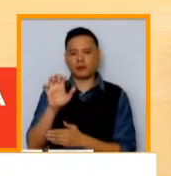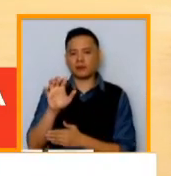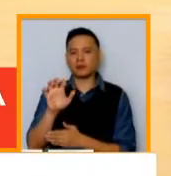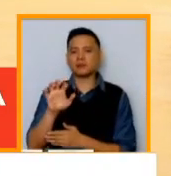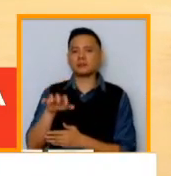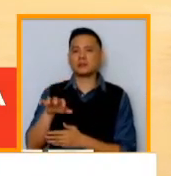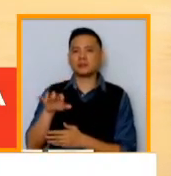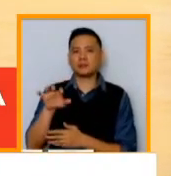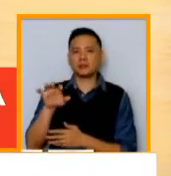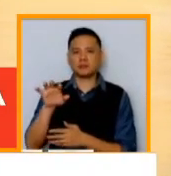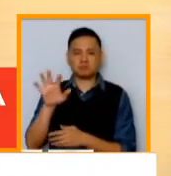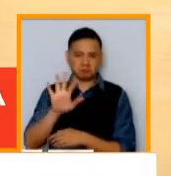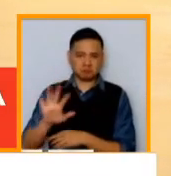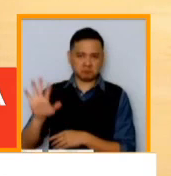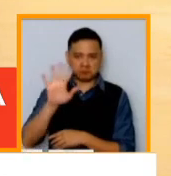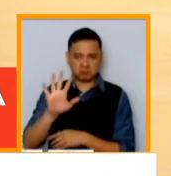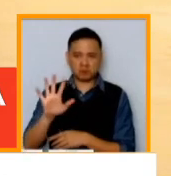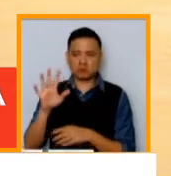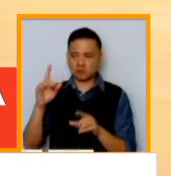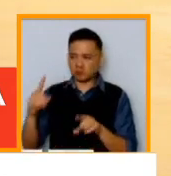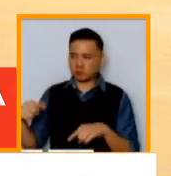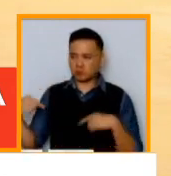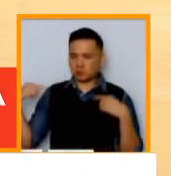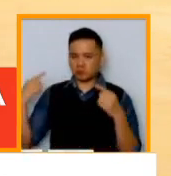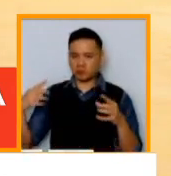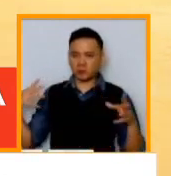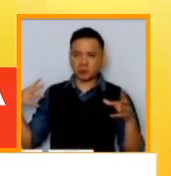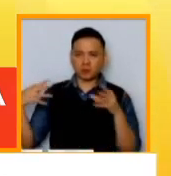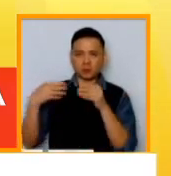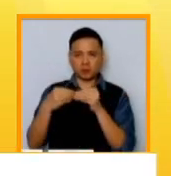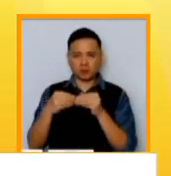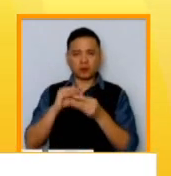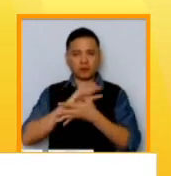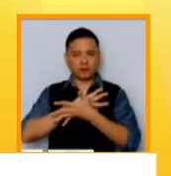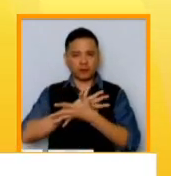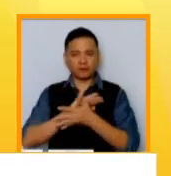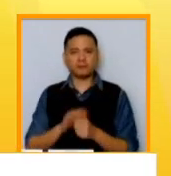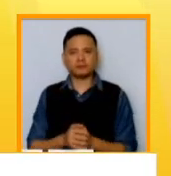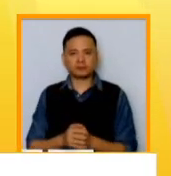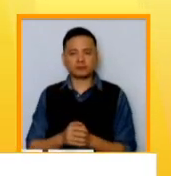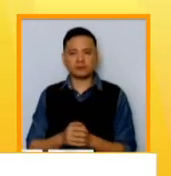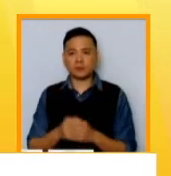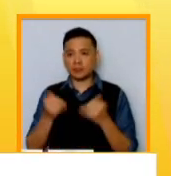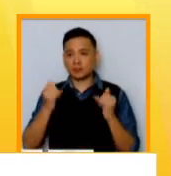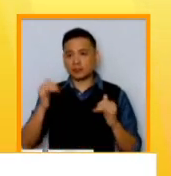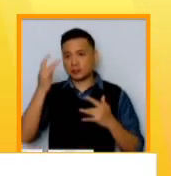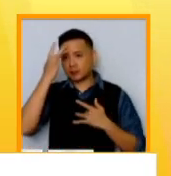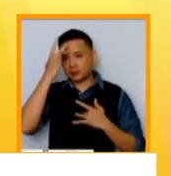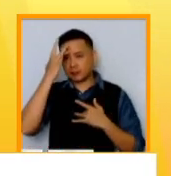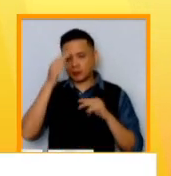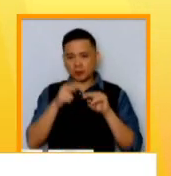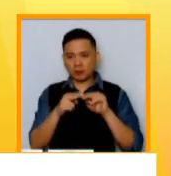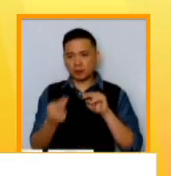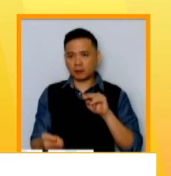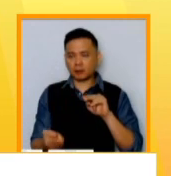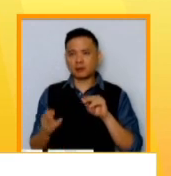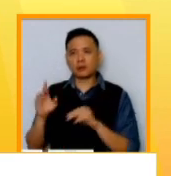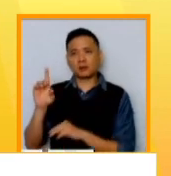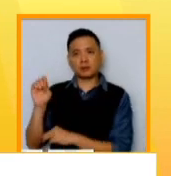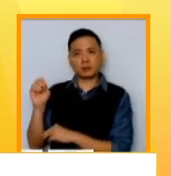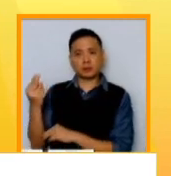1,517,903 na ang COVID-19 cases sa bansa. Bumaba ang bilang ng active o mga nagpapagaling pa. Sa datos ng Department of